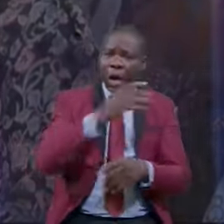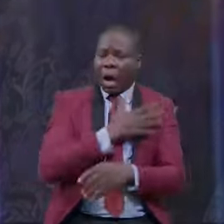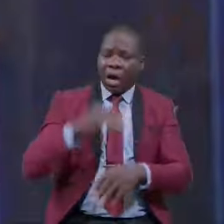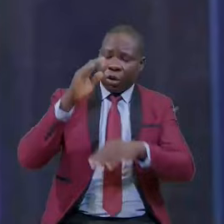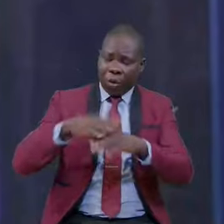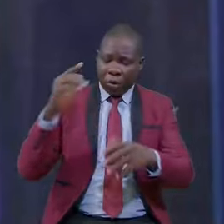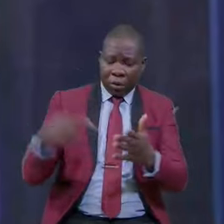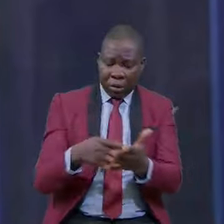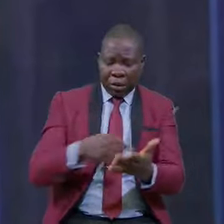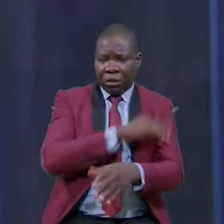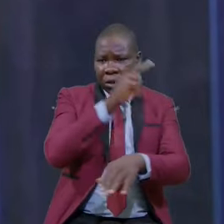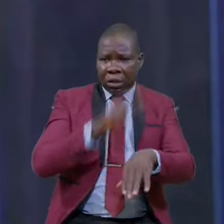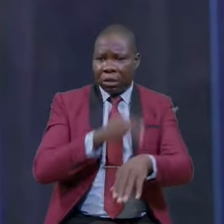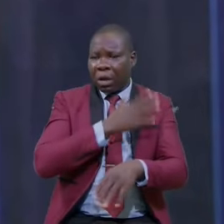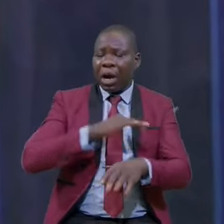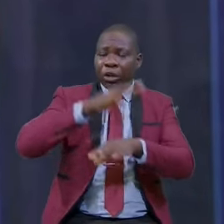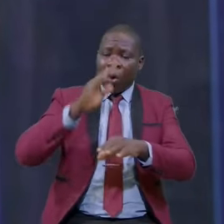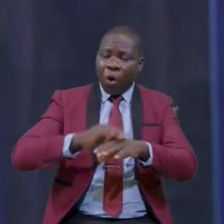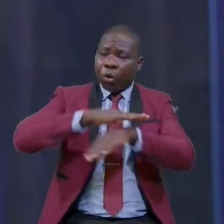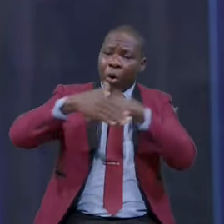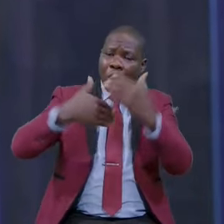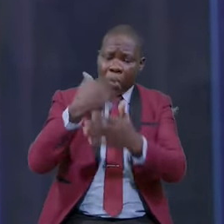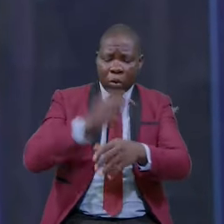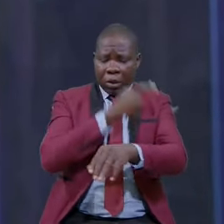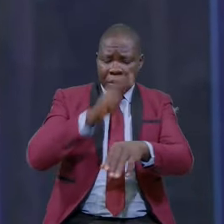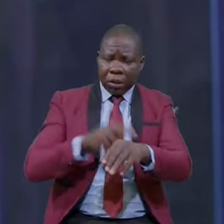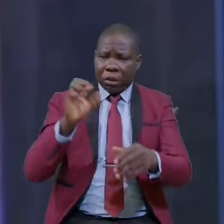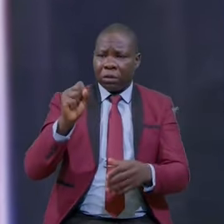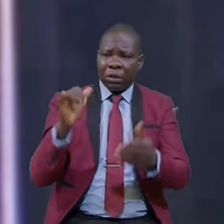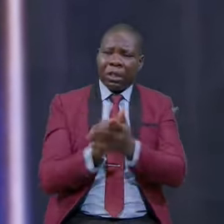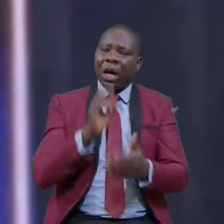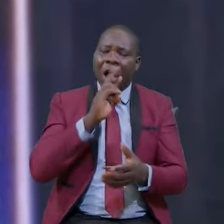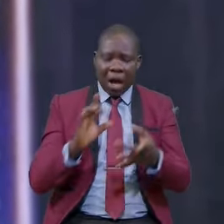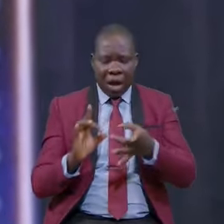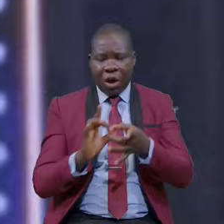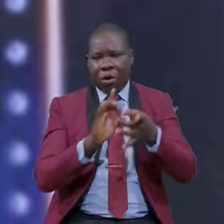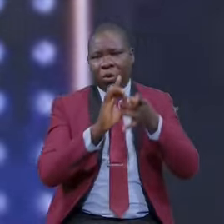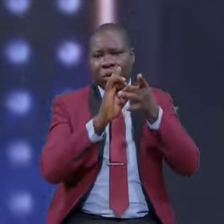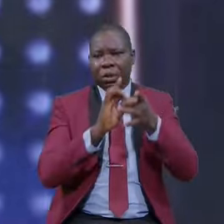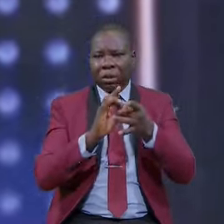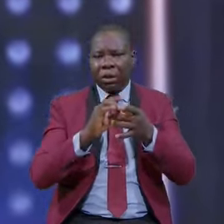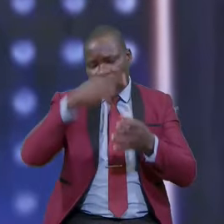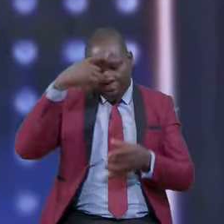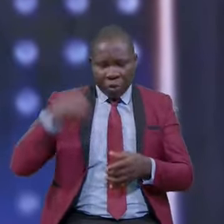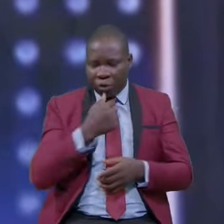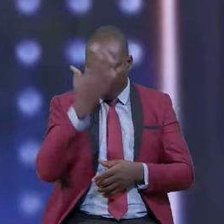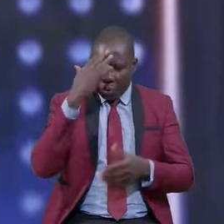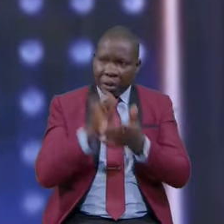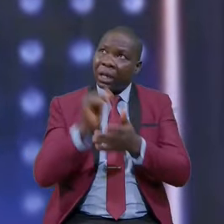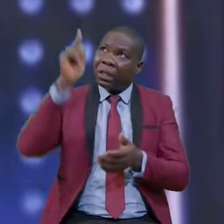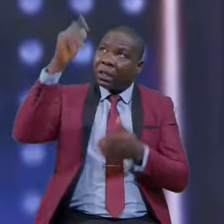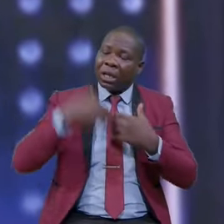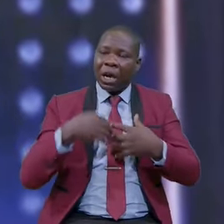toutes les nations qui sont connectées. Lorsque nous savons qu'il nous a recréés et qu'il nous a